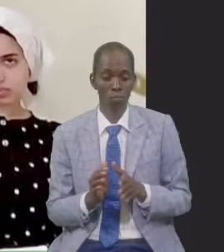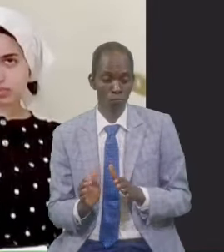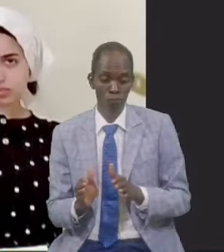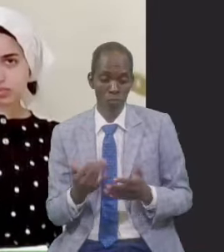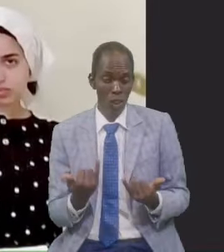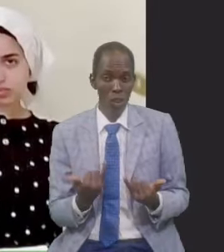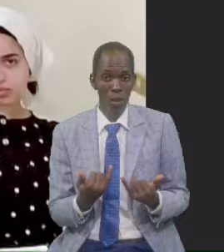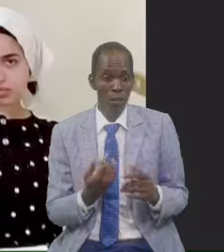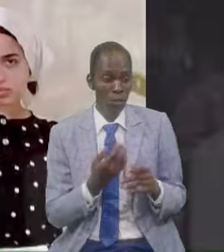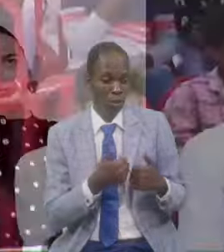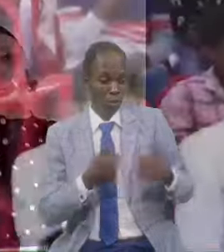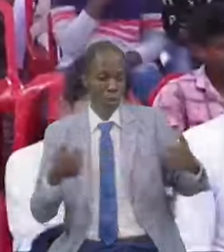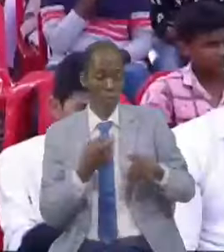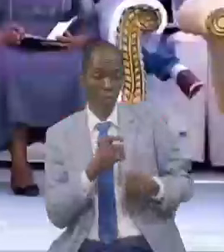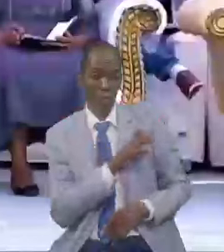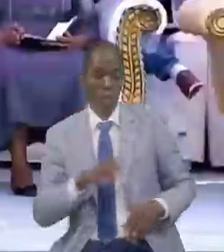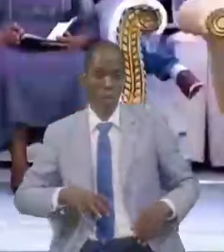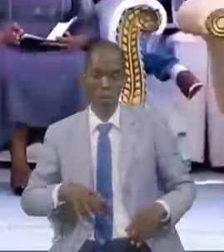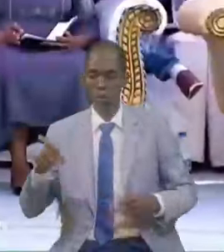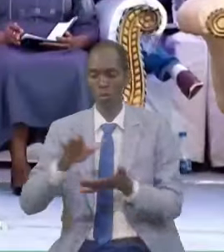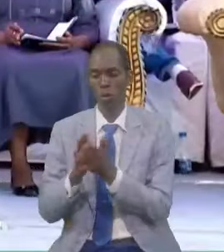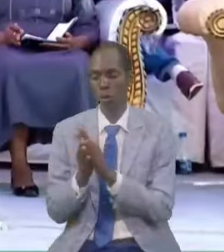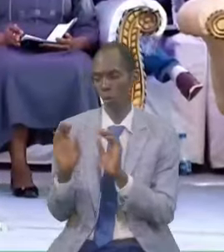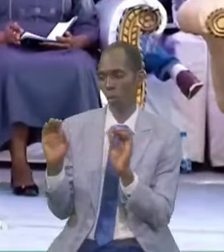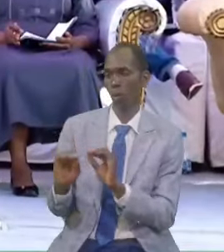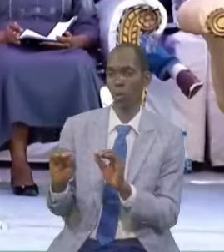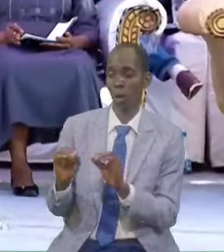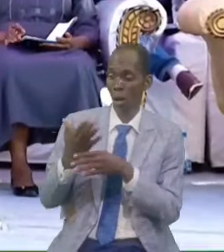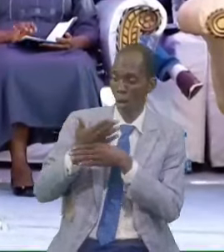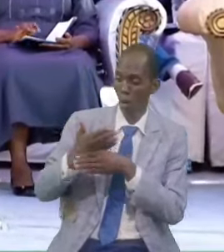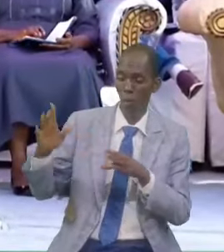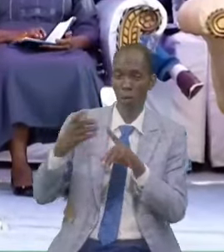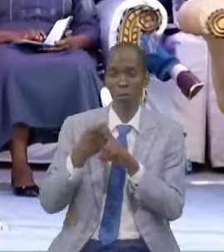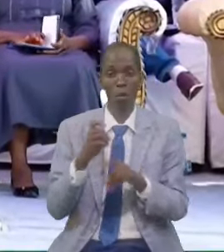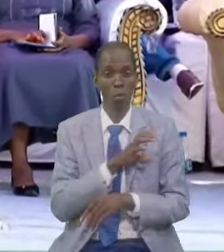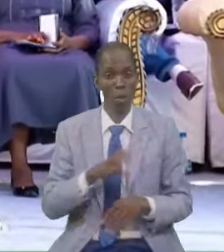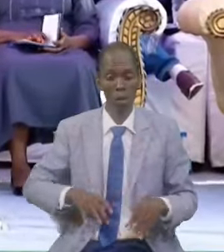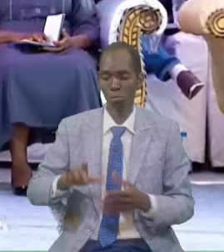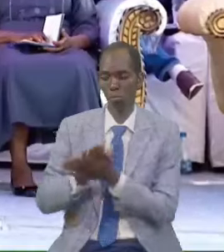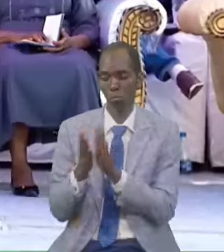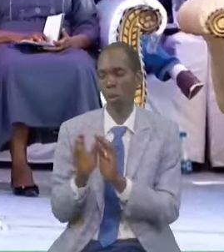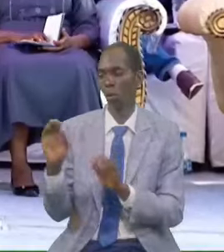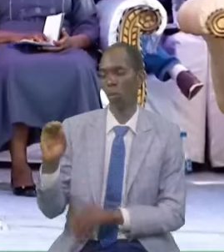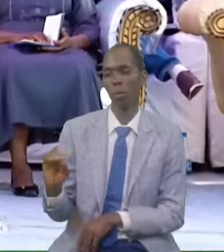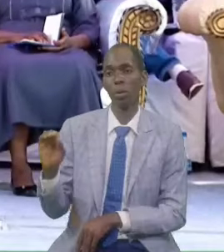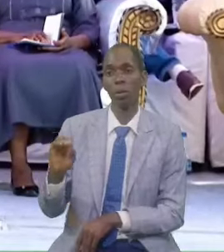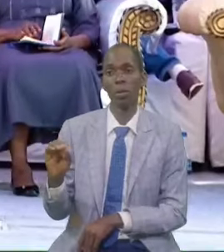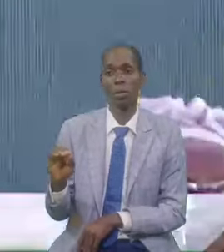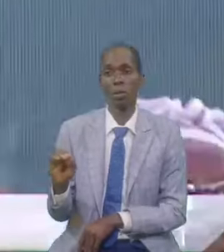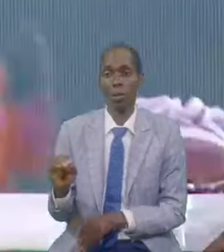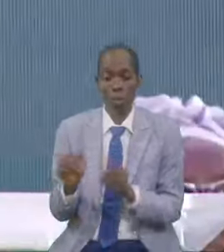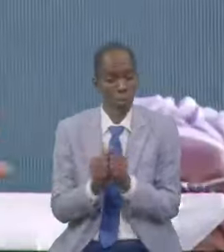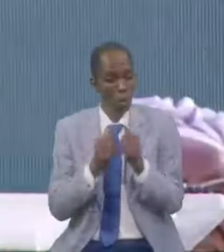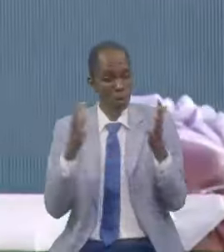లేకపోతే జీరో. గుడ్ సున్నా. అవే ఫ్రమ్ క్రైస్ట, జీరో. క్రీస్తు లేకపోతే మీరు సున్నా. విదౌట్ క్రైస్ట్,